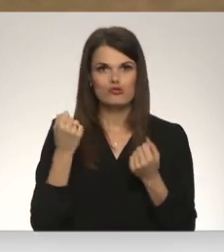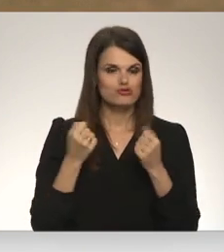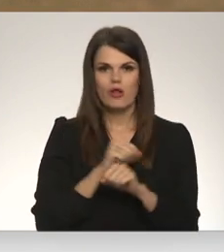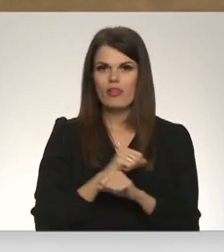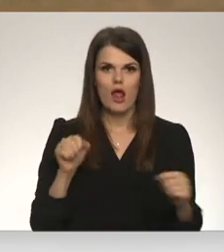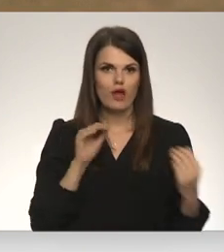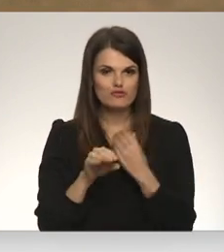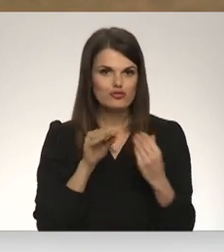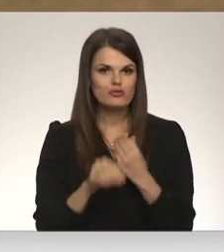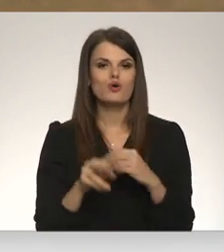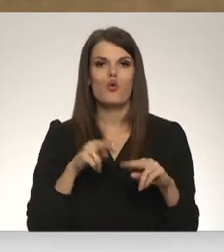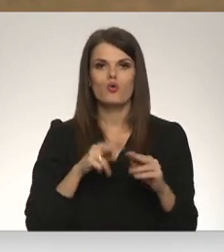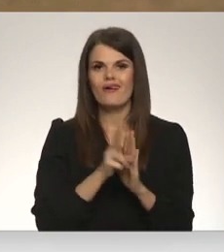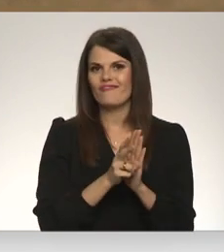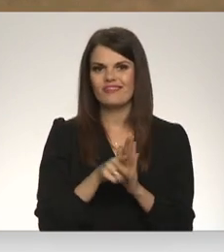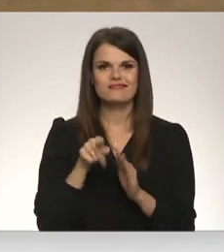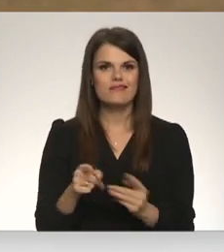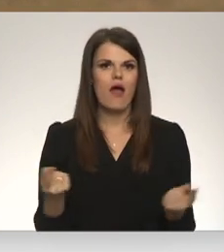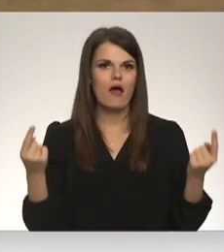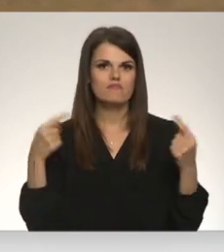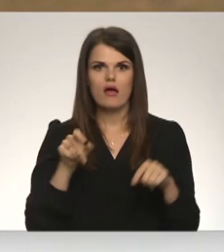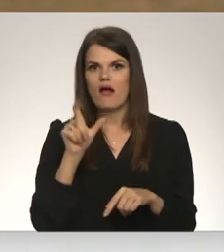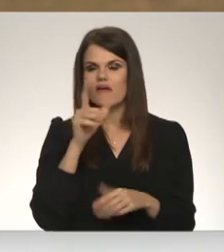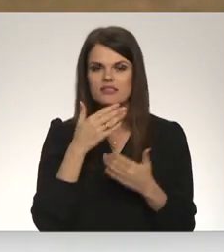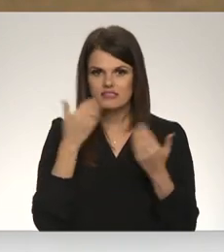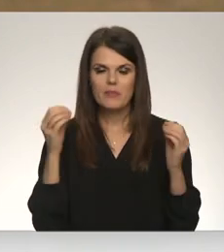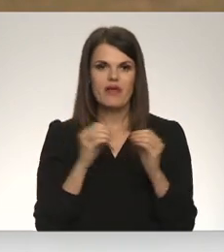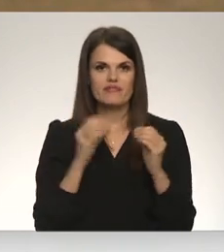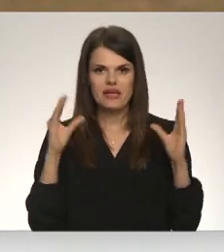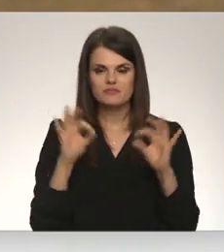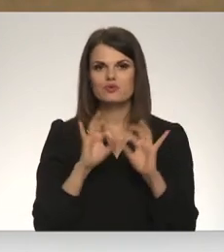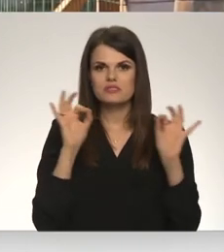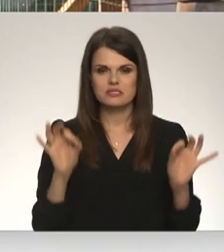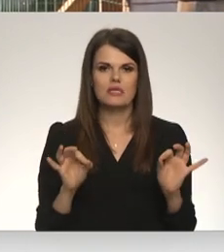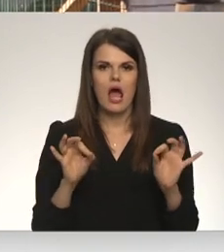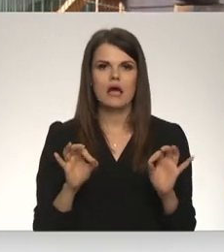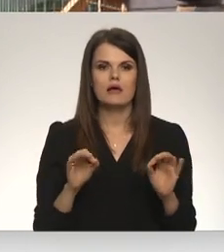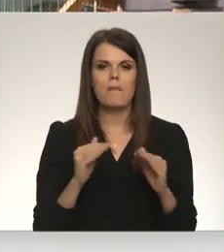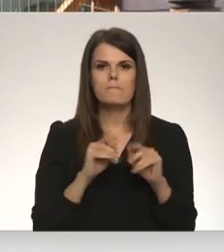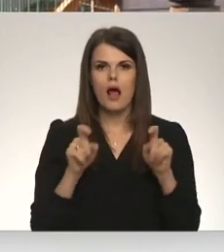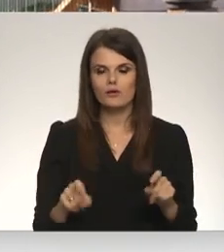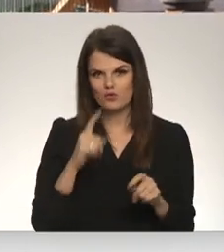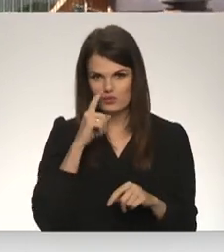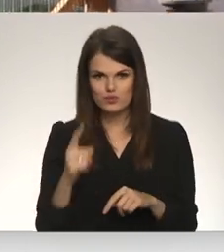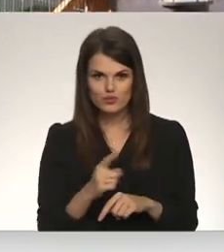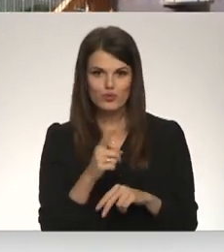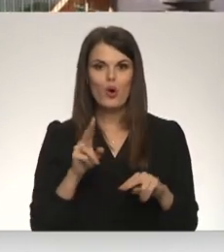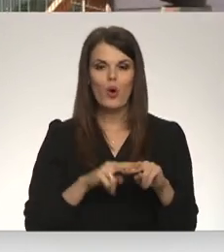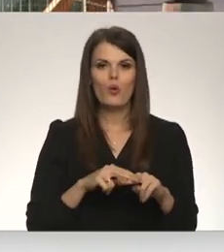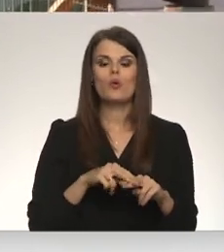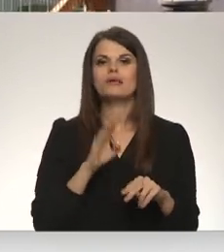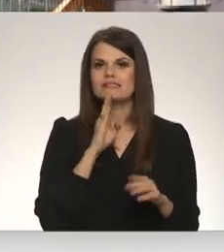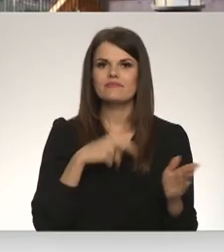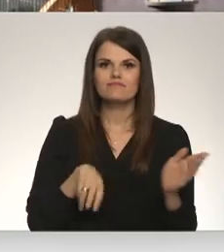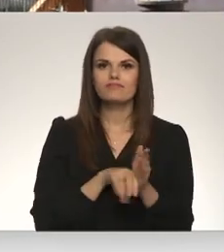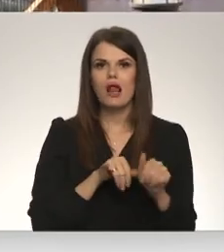nelaida, vilcienu tajā dienā vairs nebija. 10:00 sākās komandanta stunda. Tetjana iekāpa lidmašīnā uz Poliju